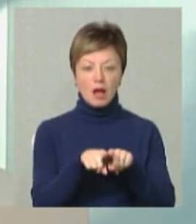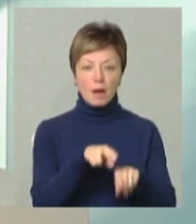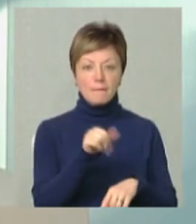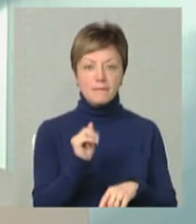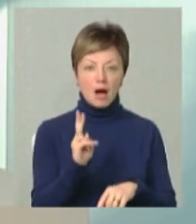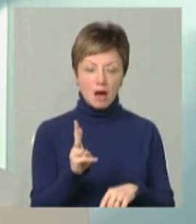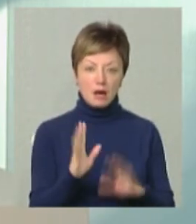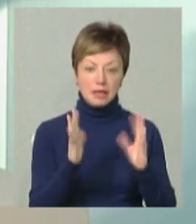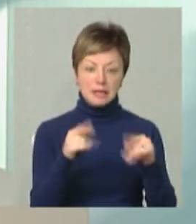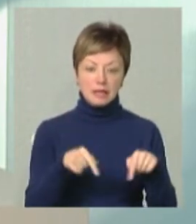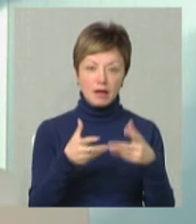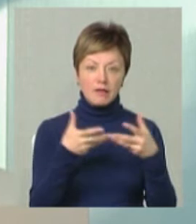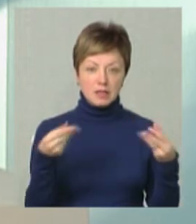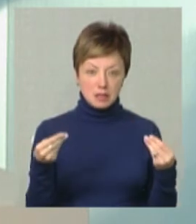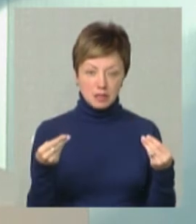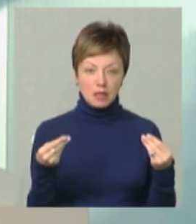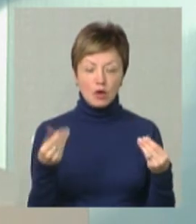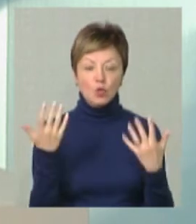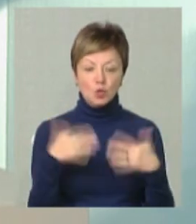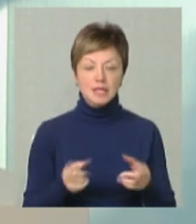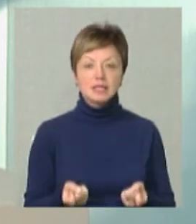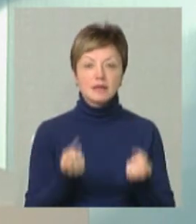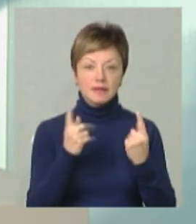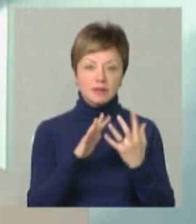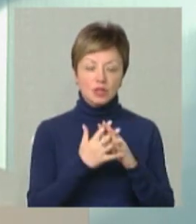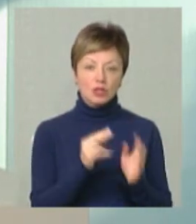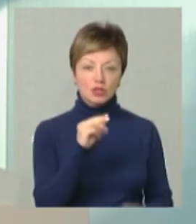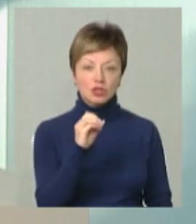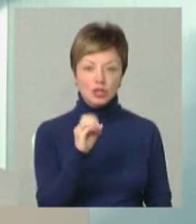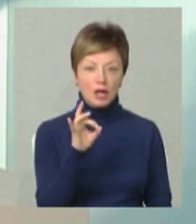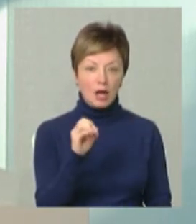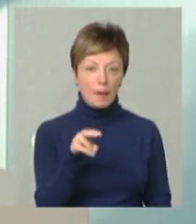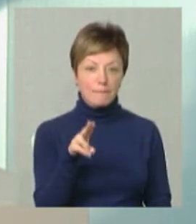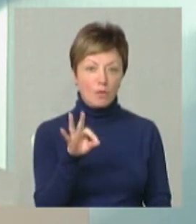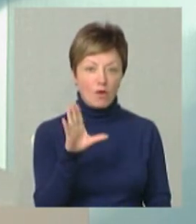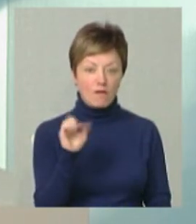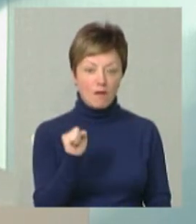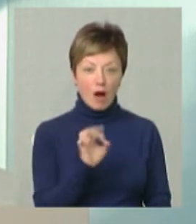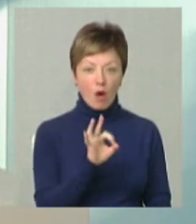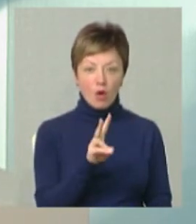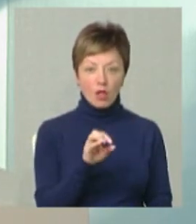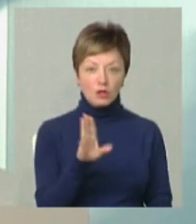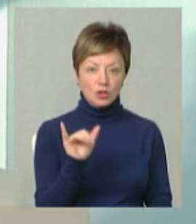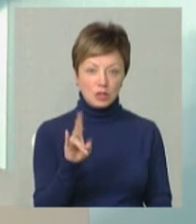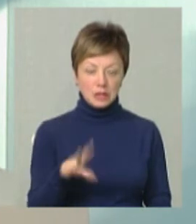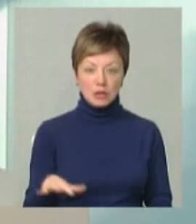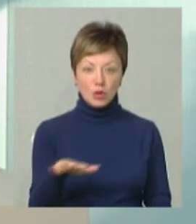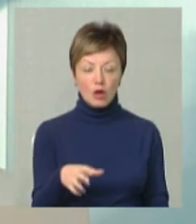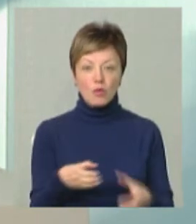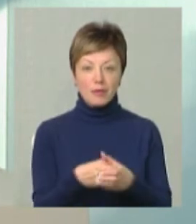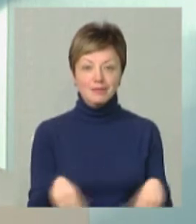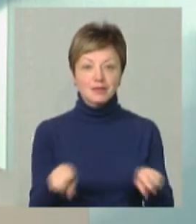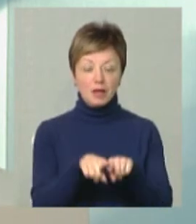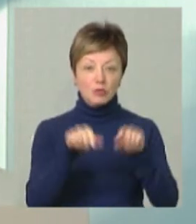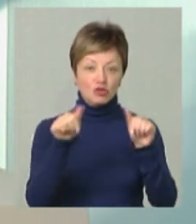парки, і цієї весни вони вже з'явилися у селі Черепова у Лишинської територіальної громади. Таким